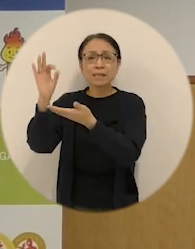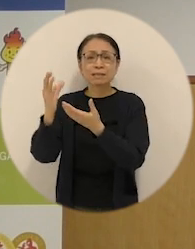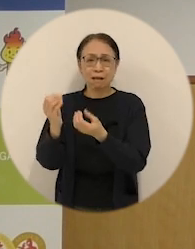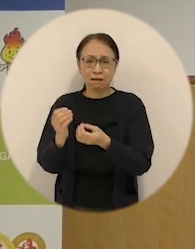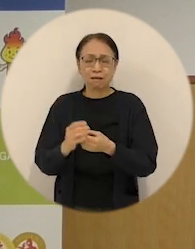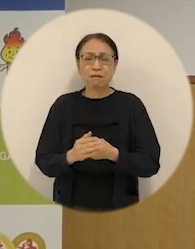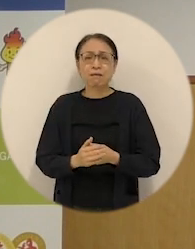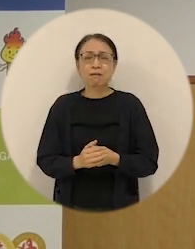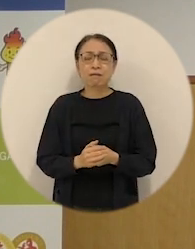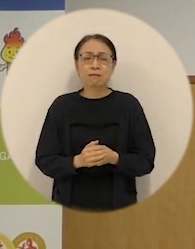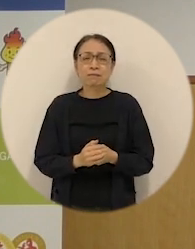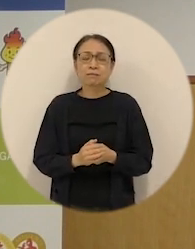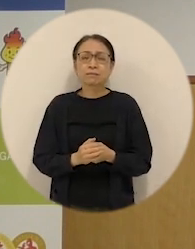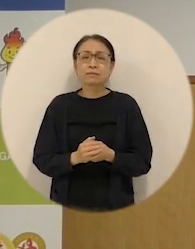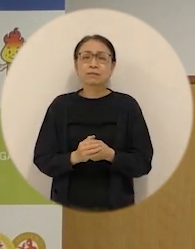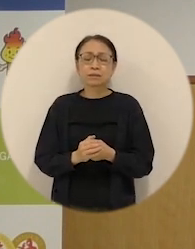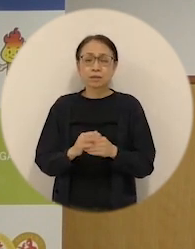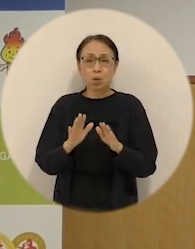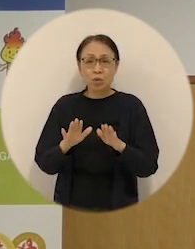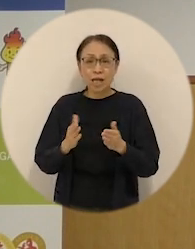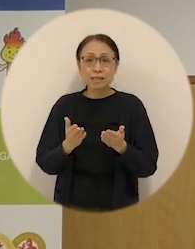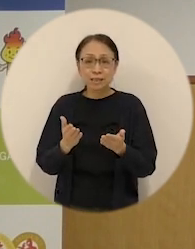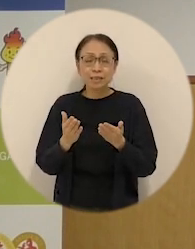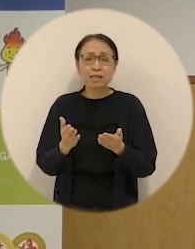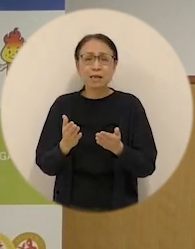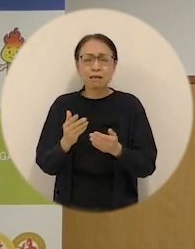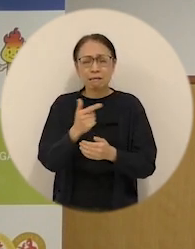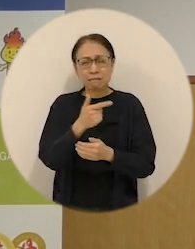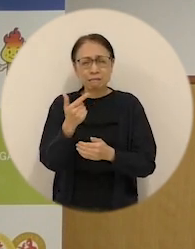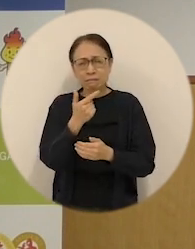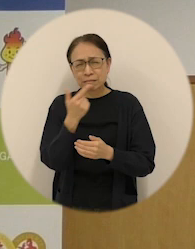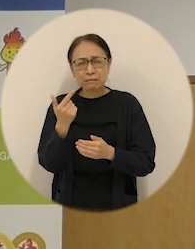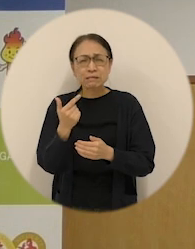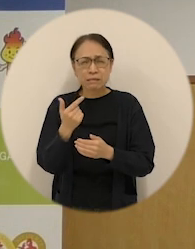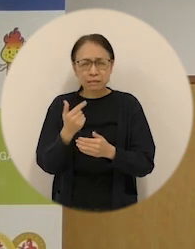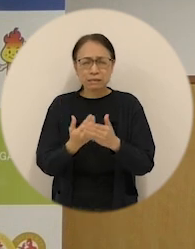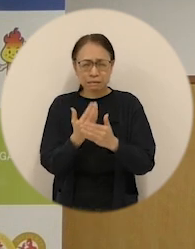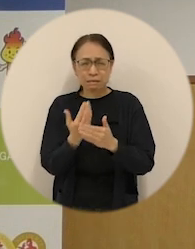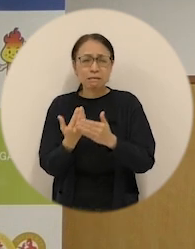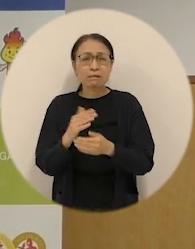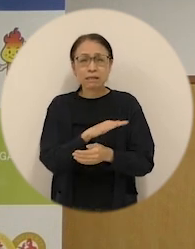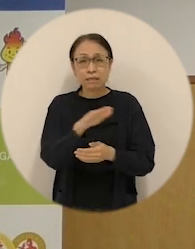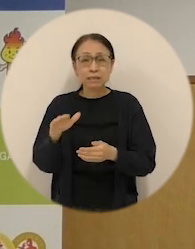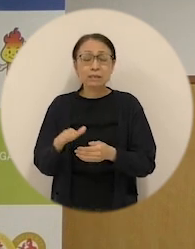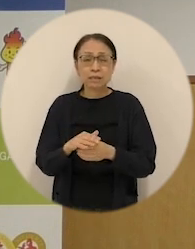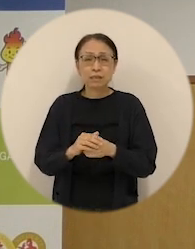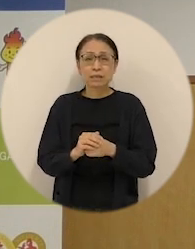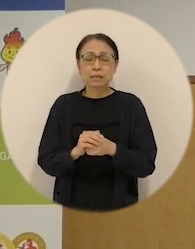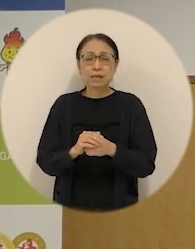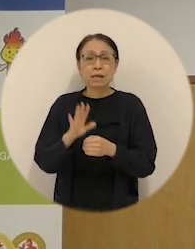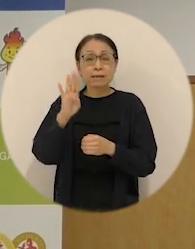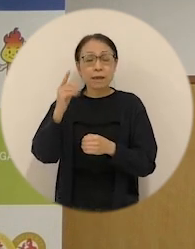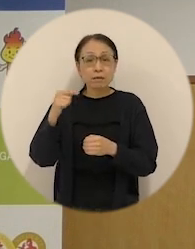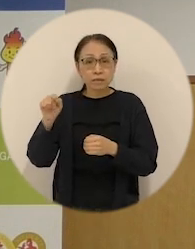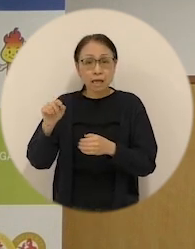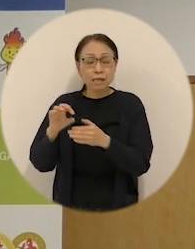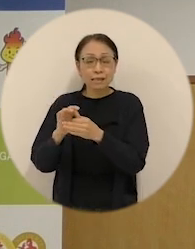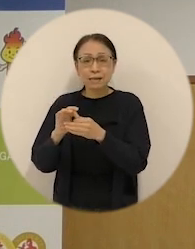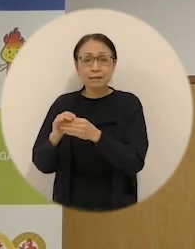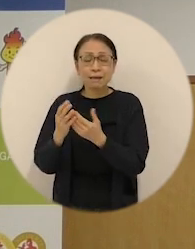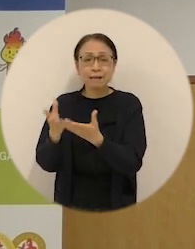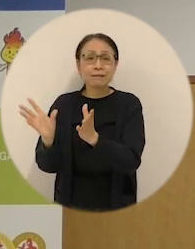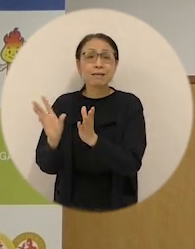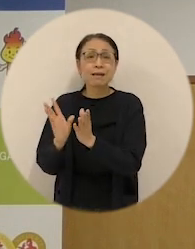。また今回の地震で甚大な被害が発生した地域より県や関係団体などを通じ